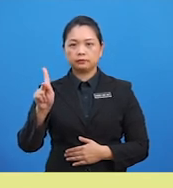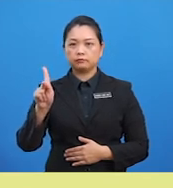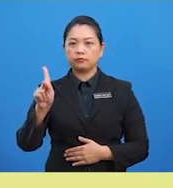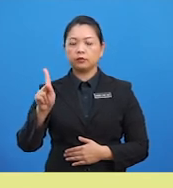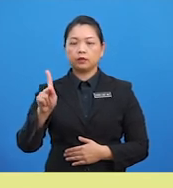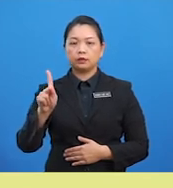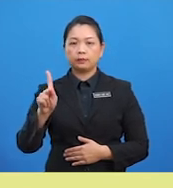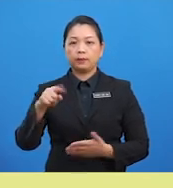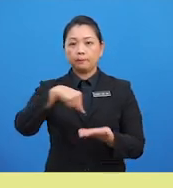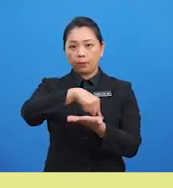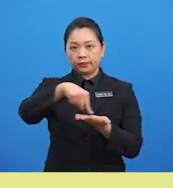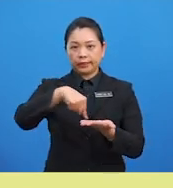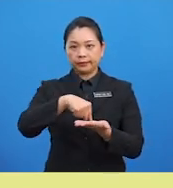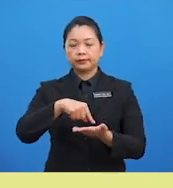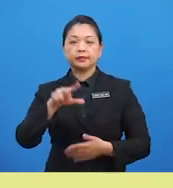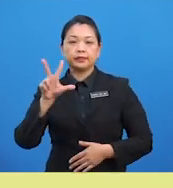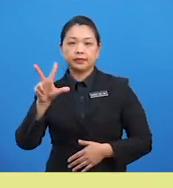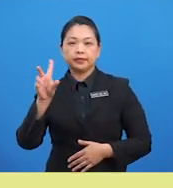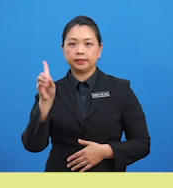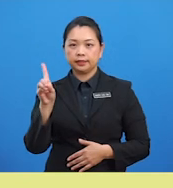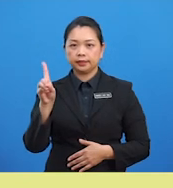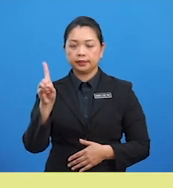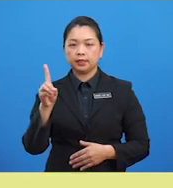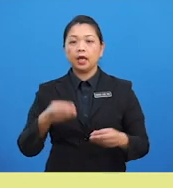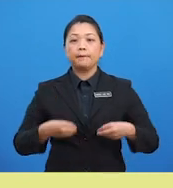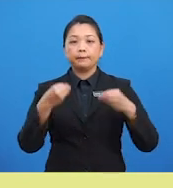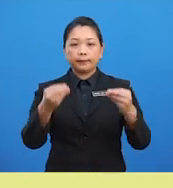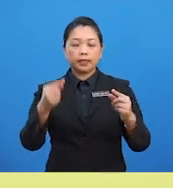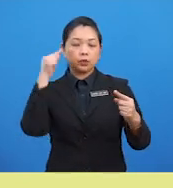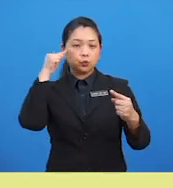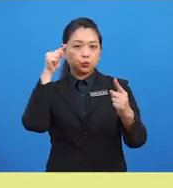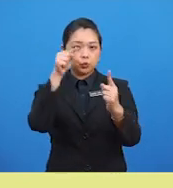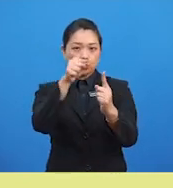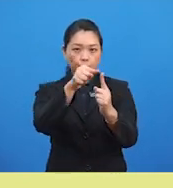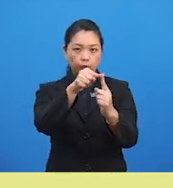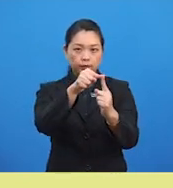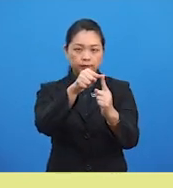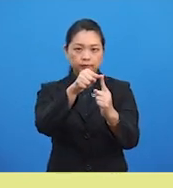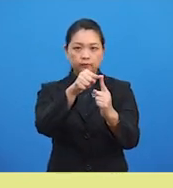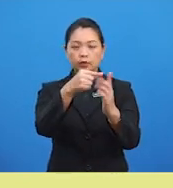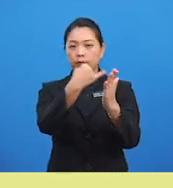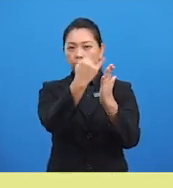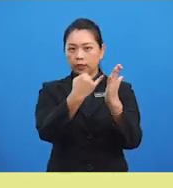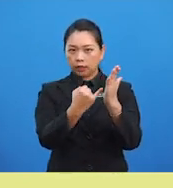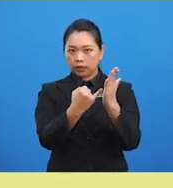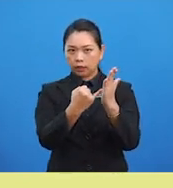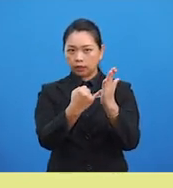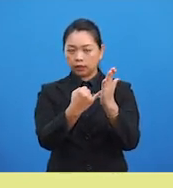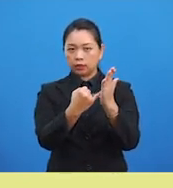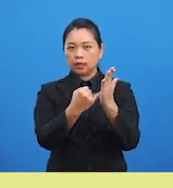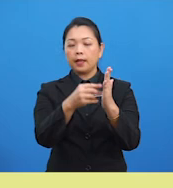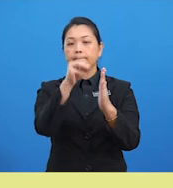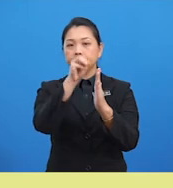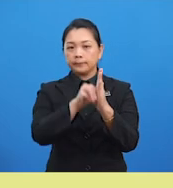komputer model 3 dimensi bagi tujuan yang pertama, melukis.